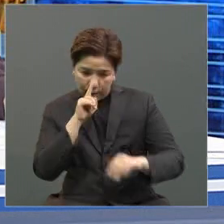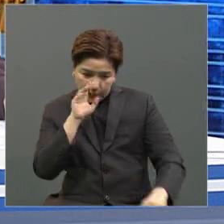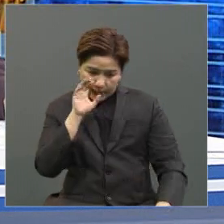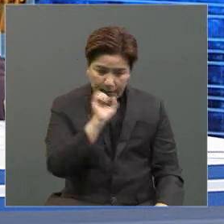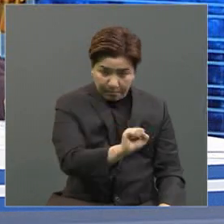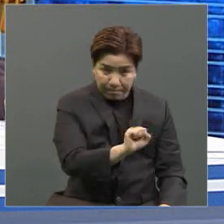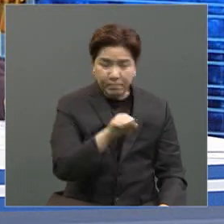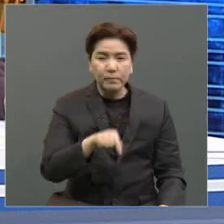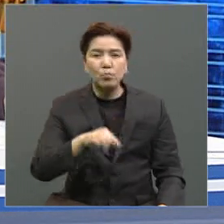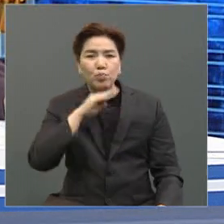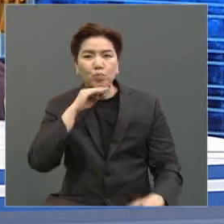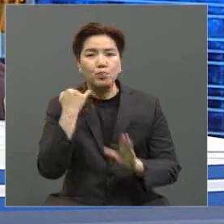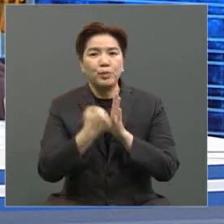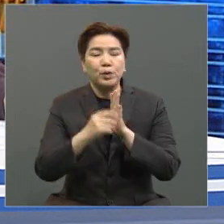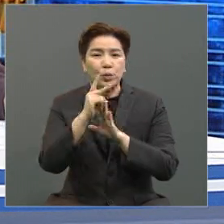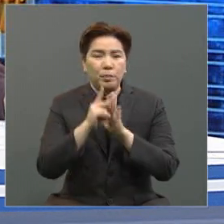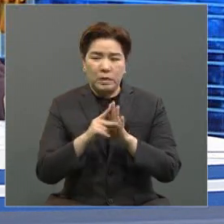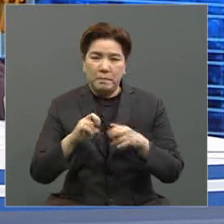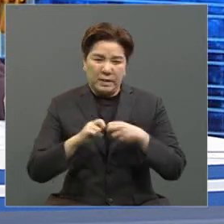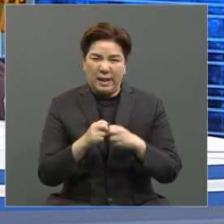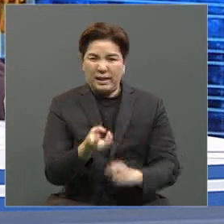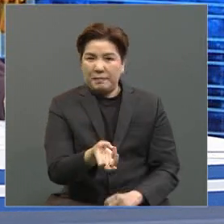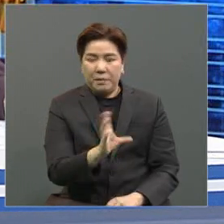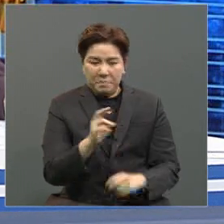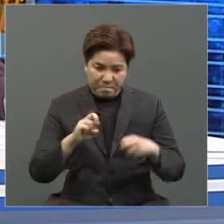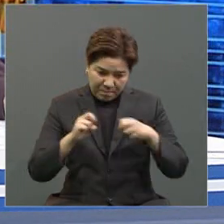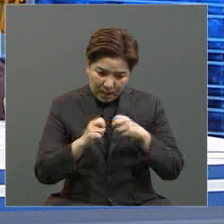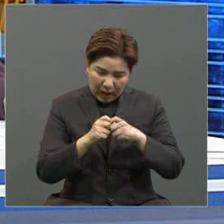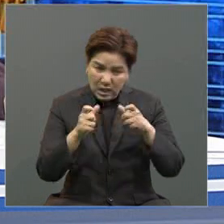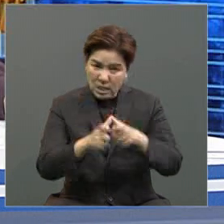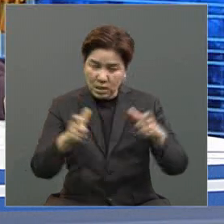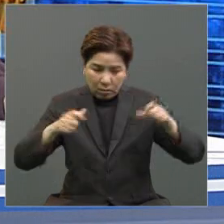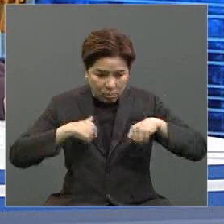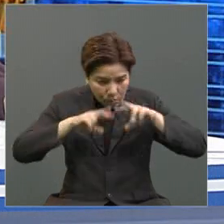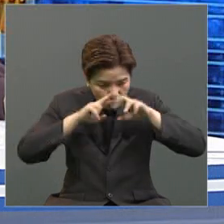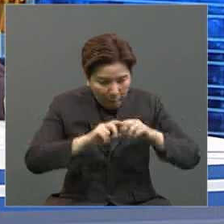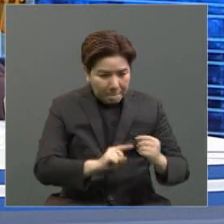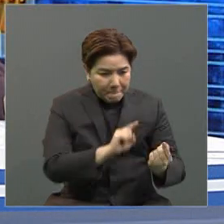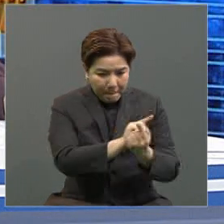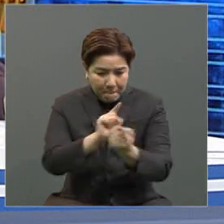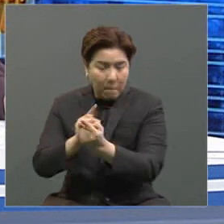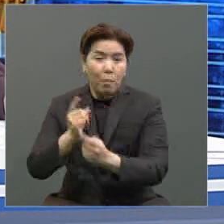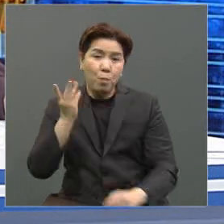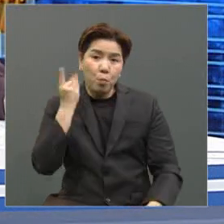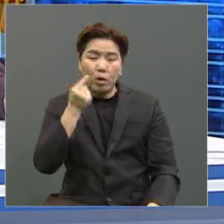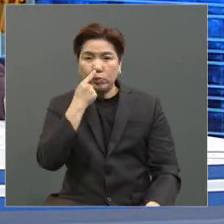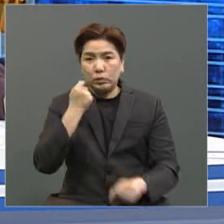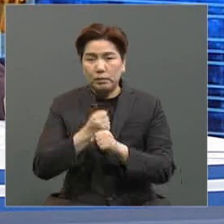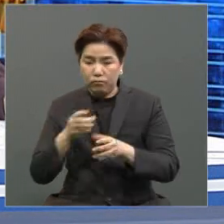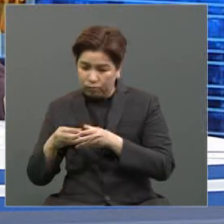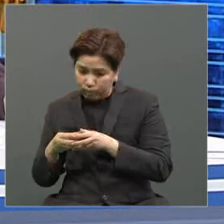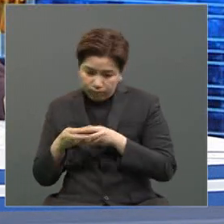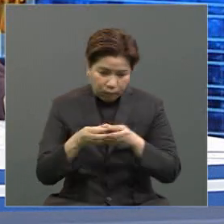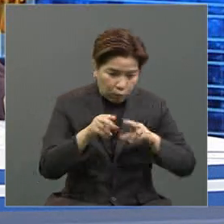หมูนะเพราะเรื่องหมูเถื่อนเนี่ยมันไม่ใช่ปัญหาเล็กๆคุณผู้ชมยิ่งตรวจยิ่งเจอแล้วอย่างเมื่อวานนี้เนี่ยนะครับมีปฏิบัติการ